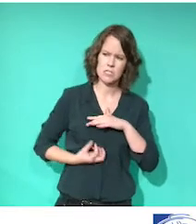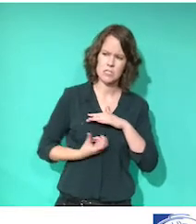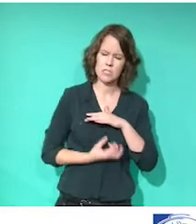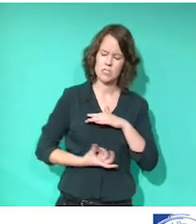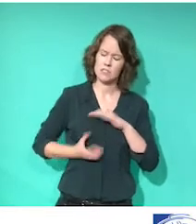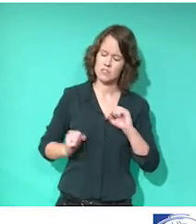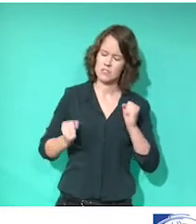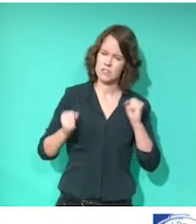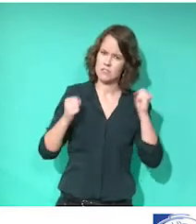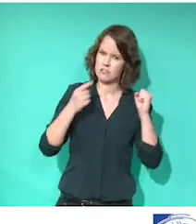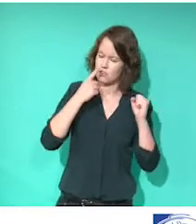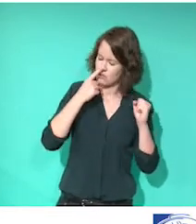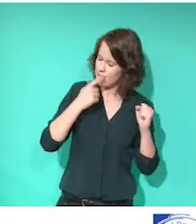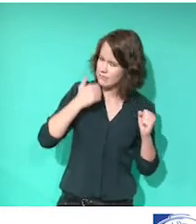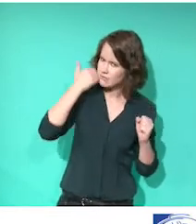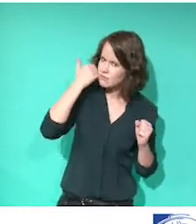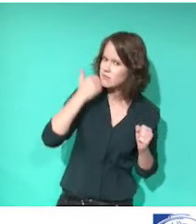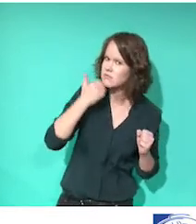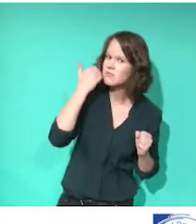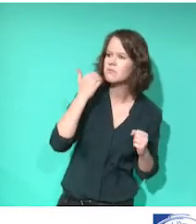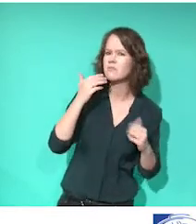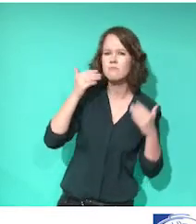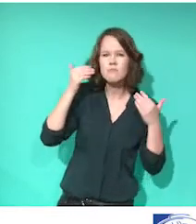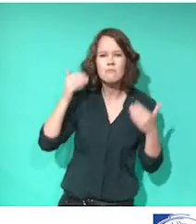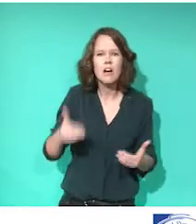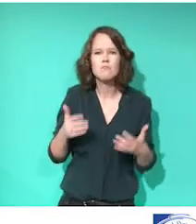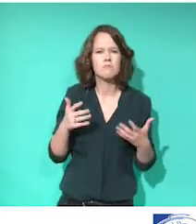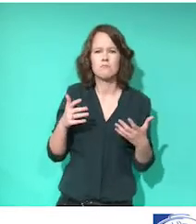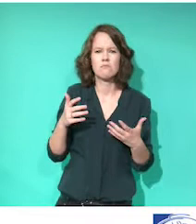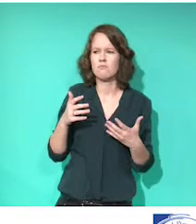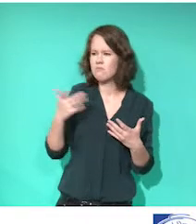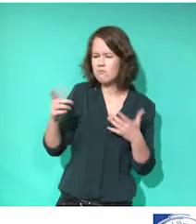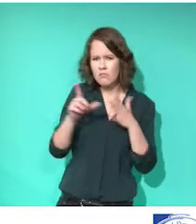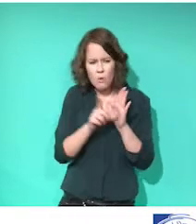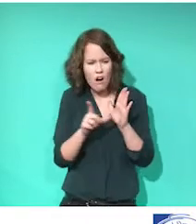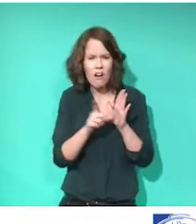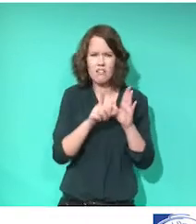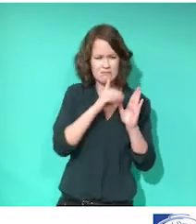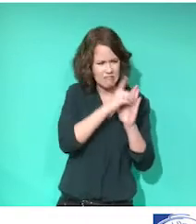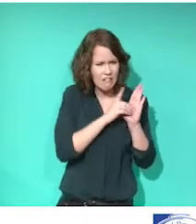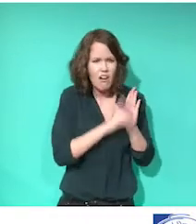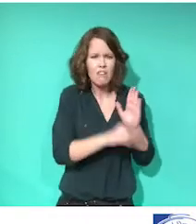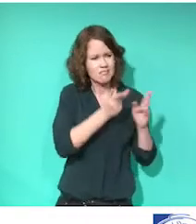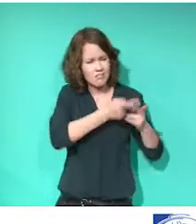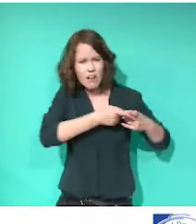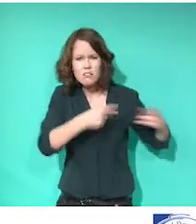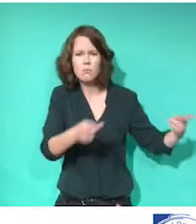l'impatience, l'exaspération de voir que malgré justement les lois, les plans, les déclarations,